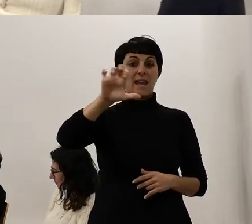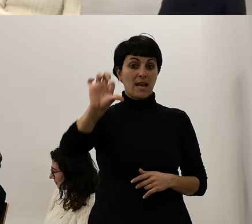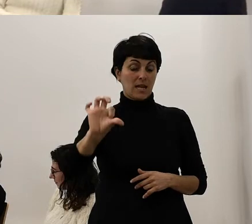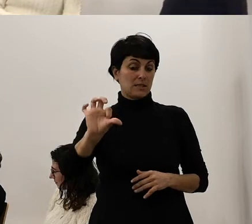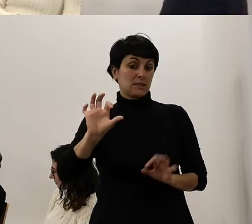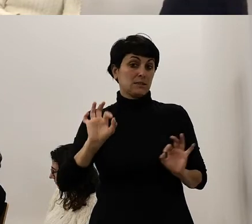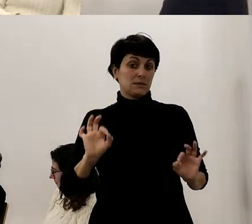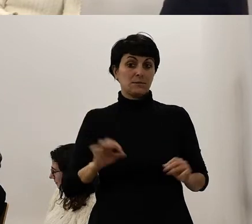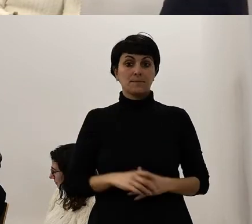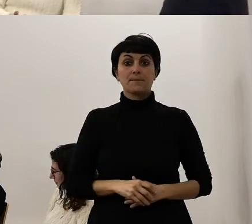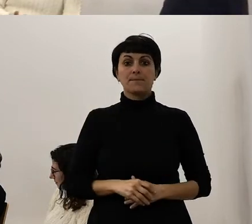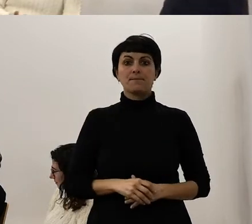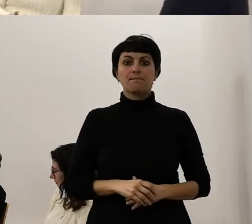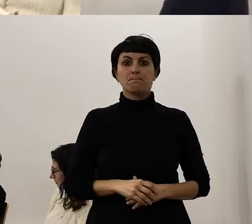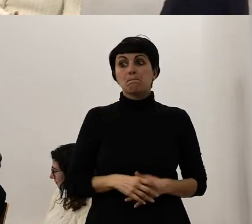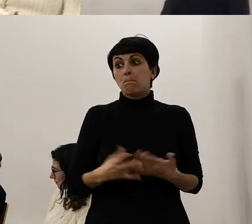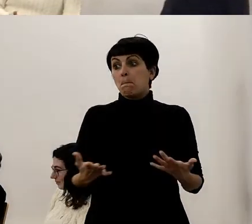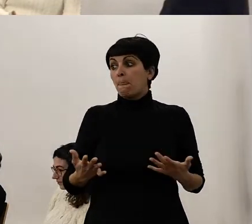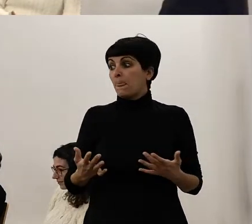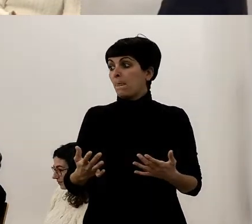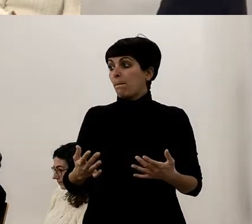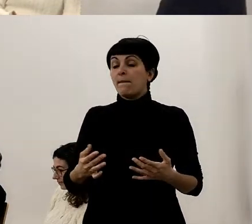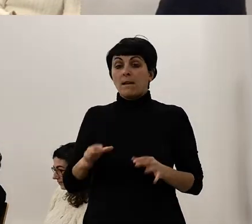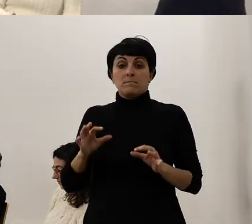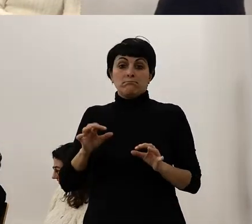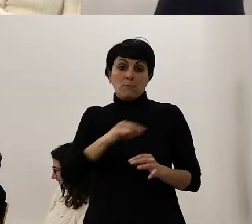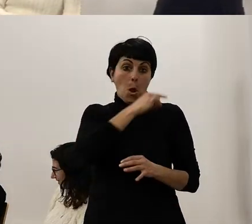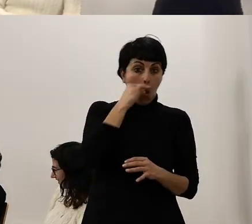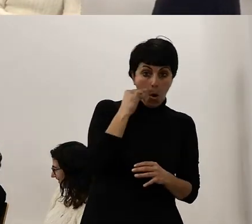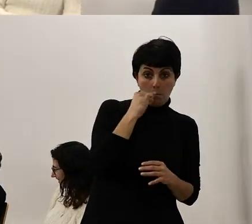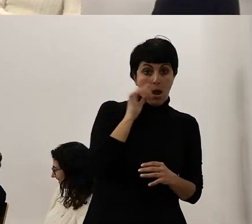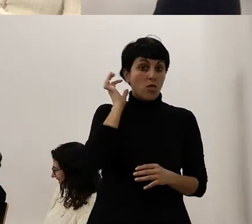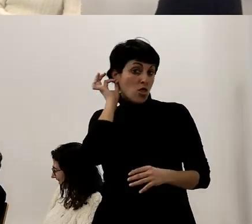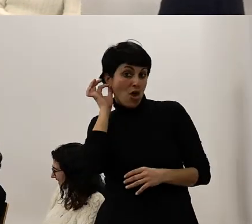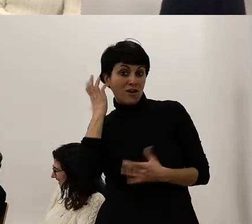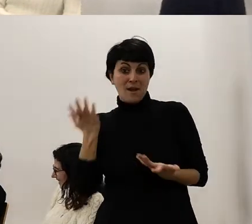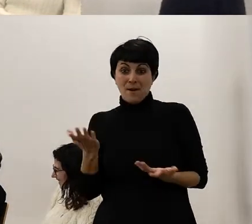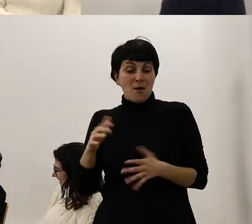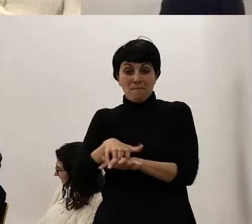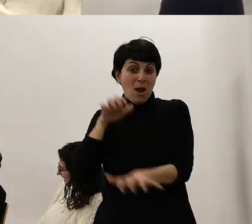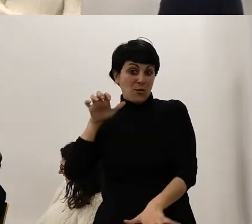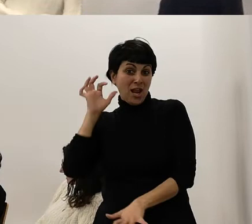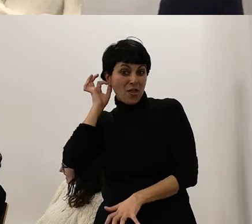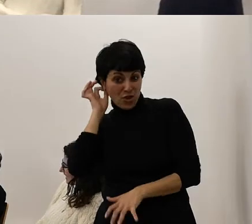es diu puntaire a un noi. Puntaire, no? També. Però bueno,